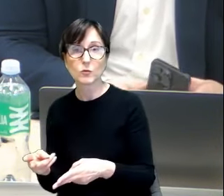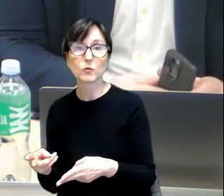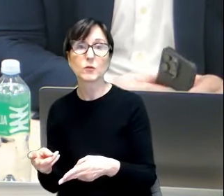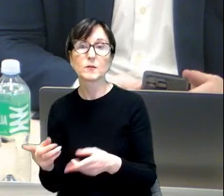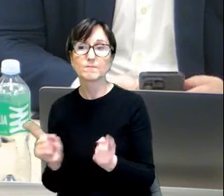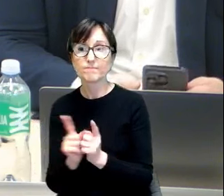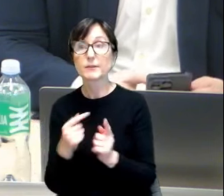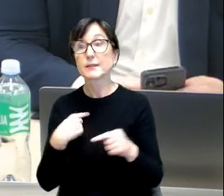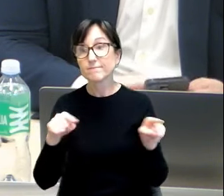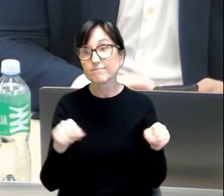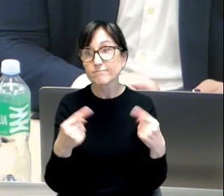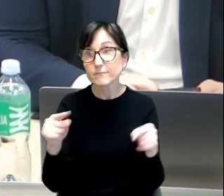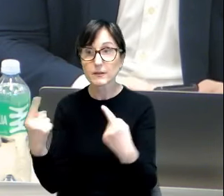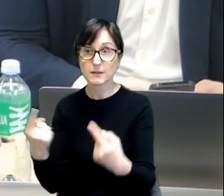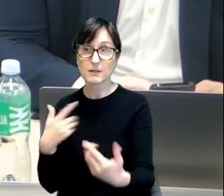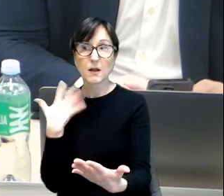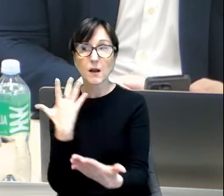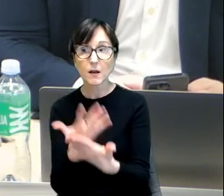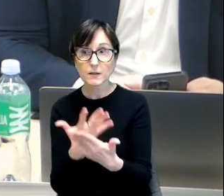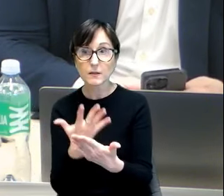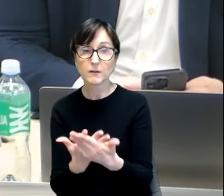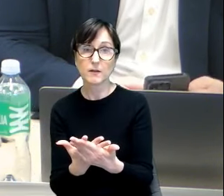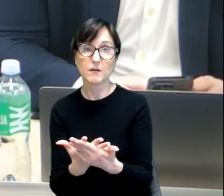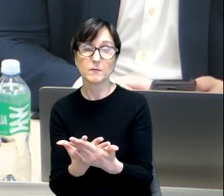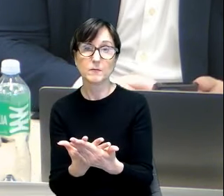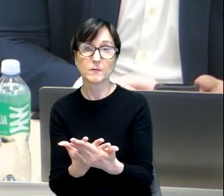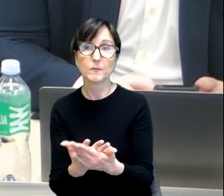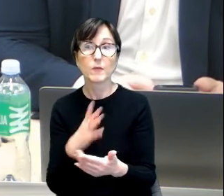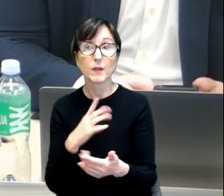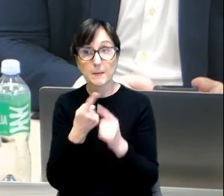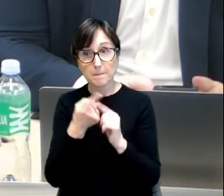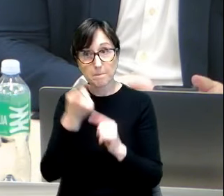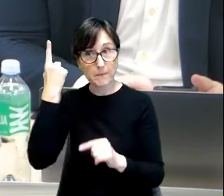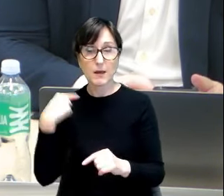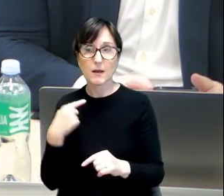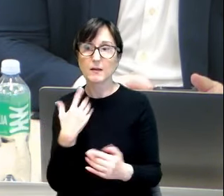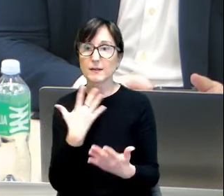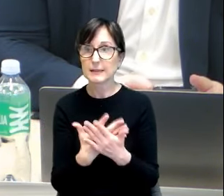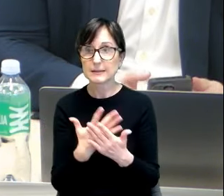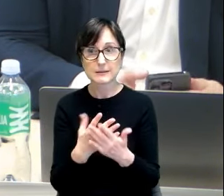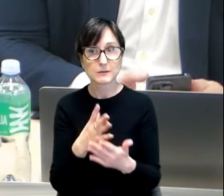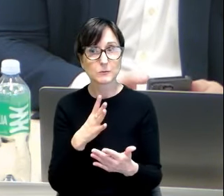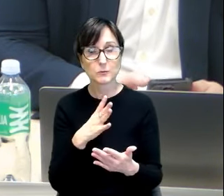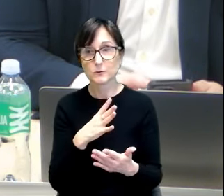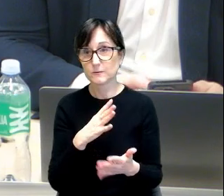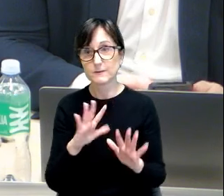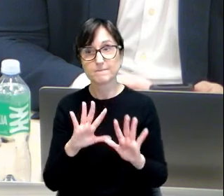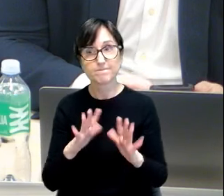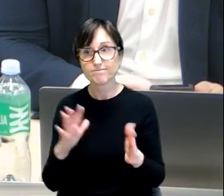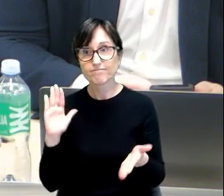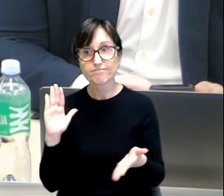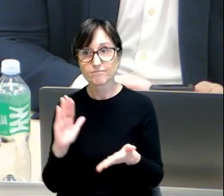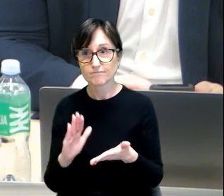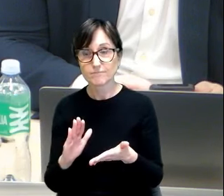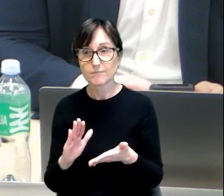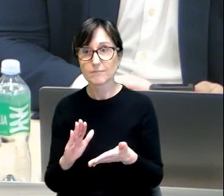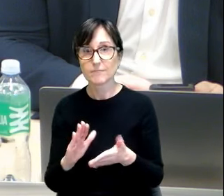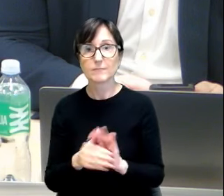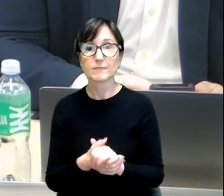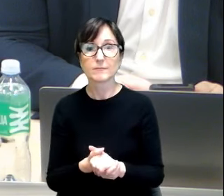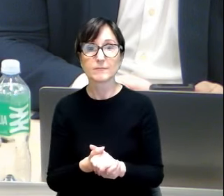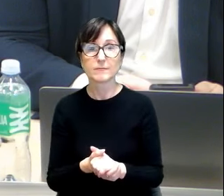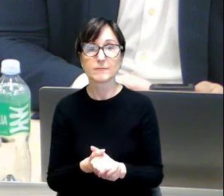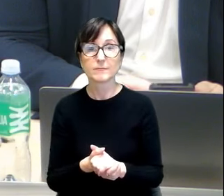kartą būti aktyviem nes pernai deja to aktyvumo siūlomų temų keliamų klausimų nesulaukėm tai tai